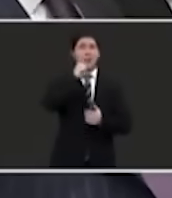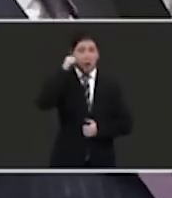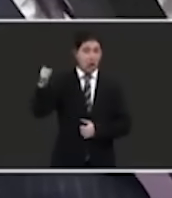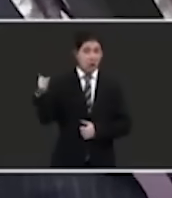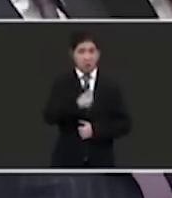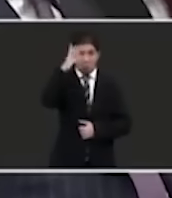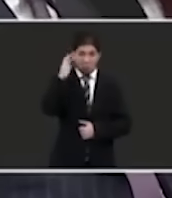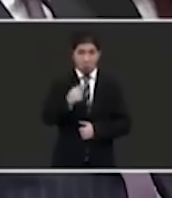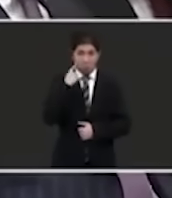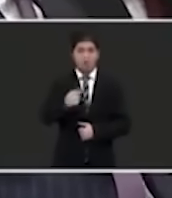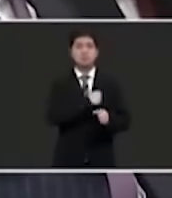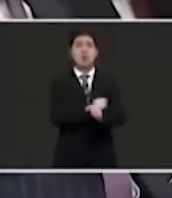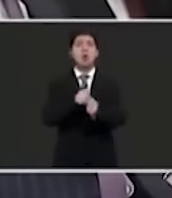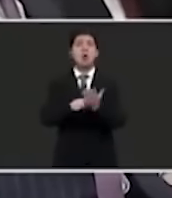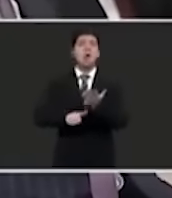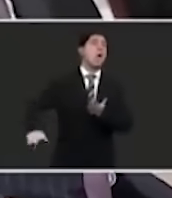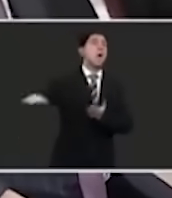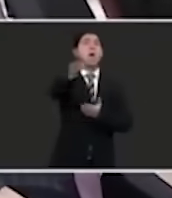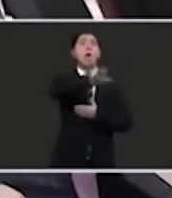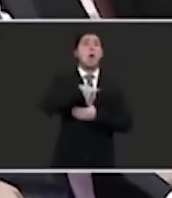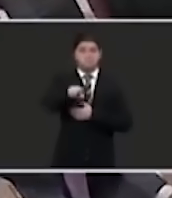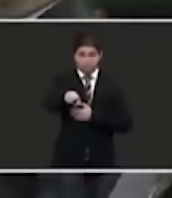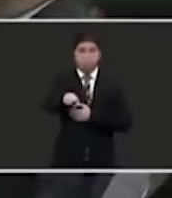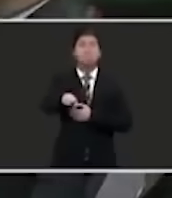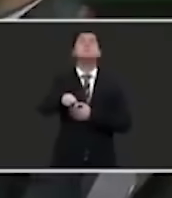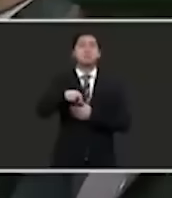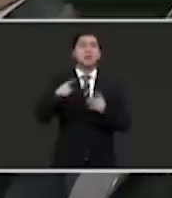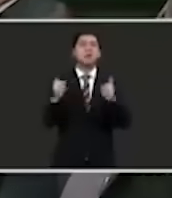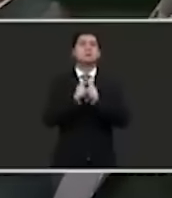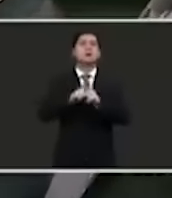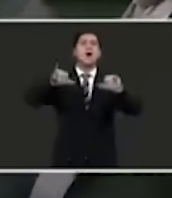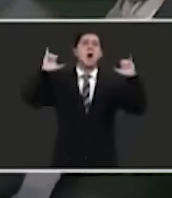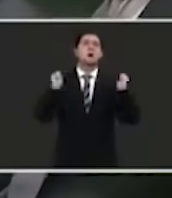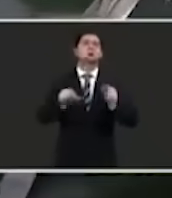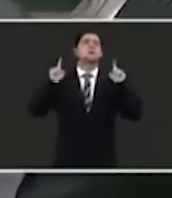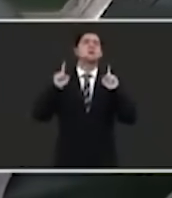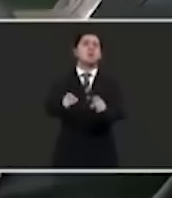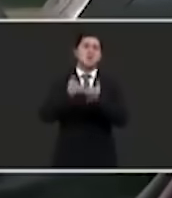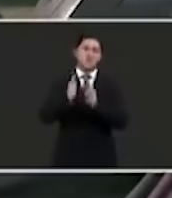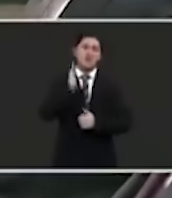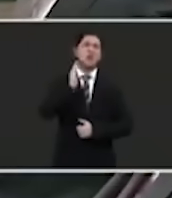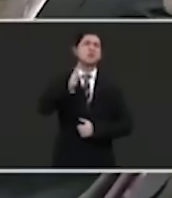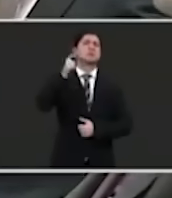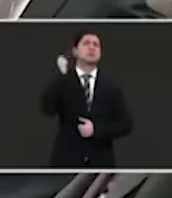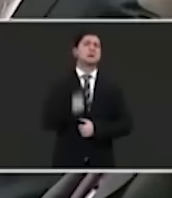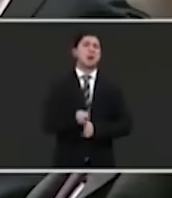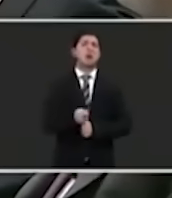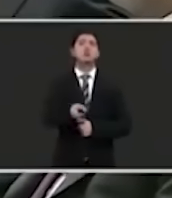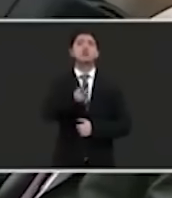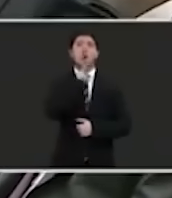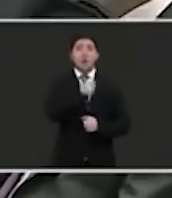hesabını teröristlerden misliyle soruyoruz, soracağız. Son